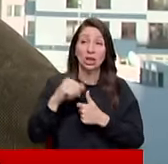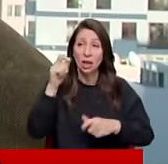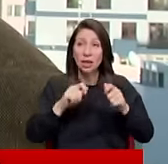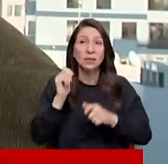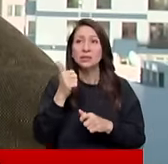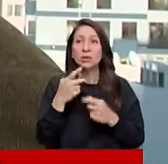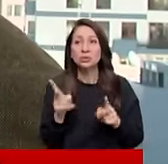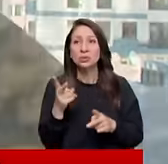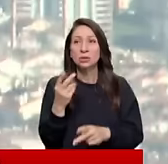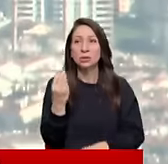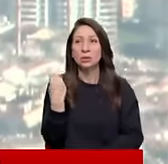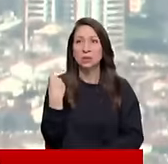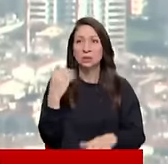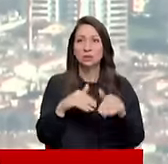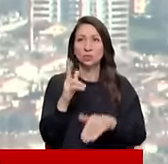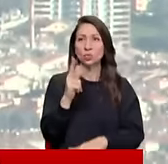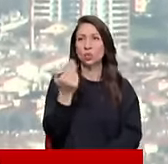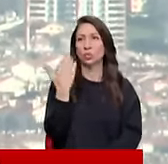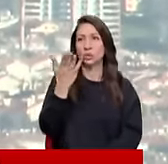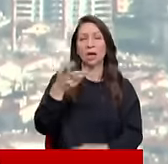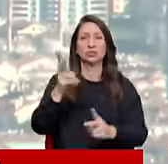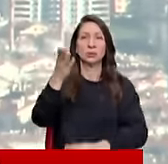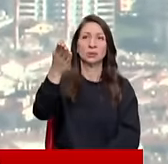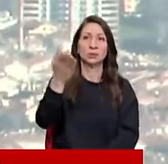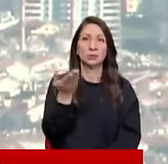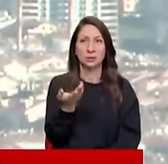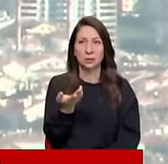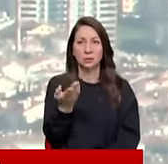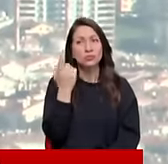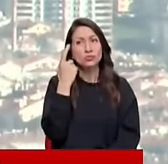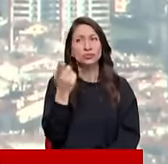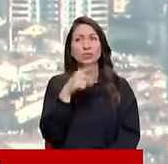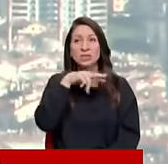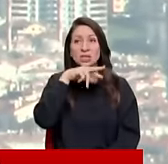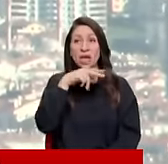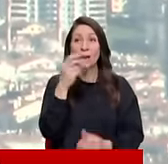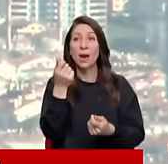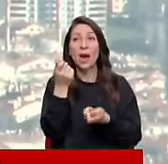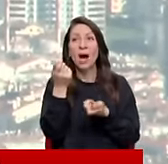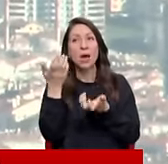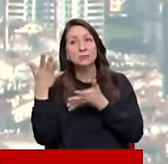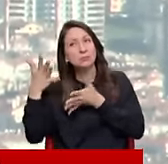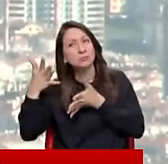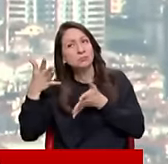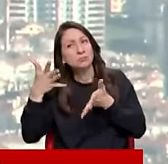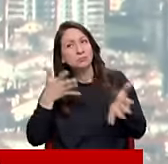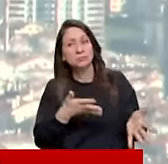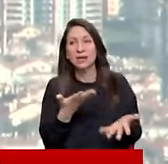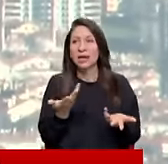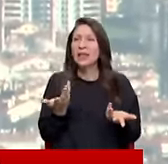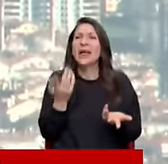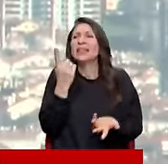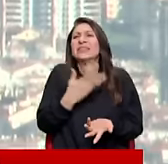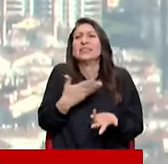zaman açıldı? Yeni seçimden 3 gün önce falan açıldı. Düşün, Keçiören'in kaynakları oraya aktı. Nedir